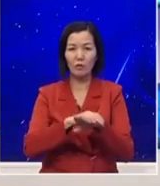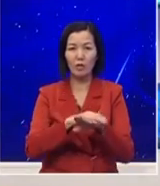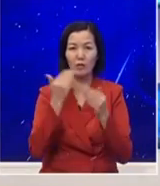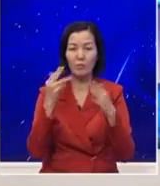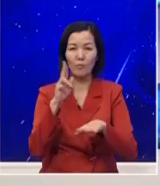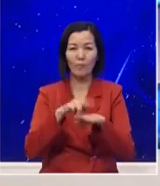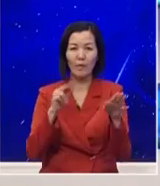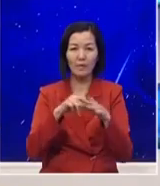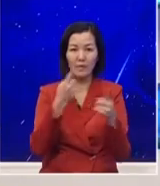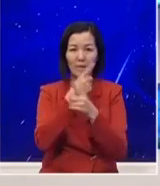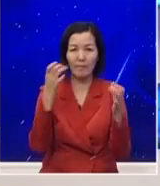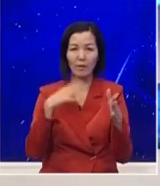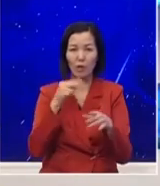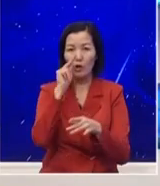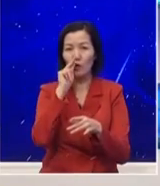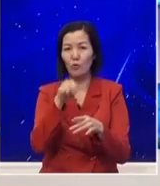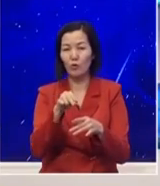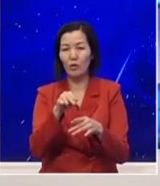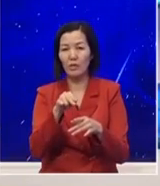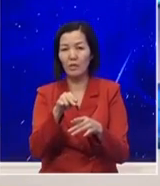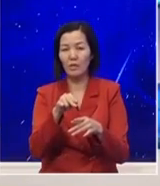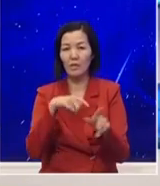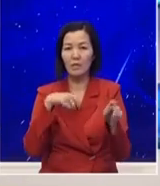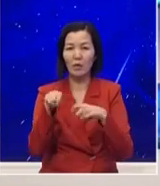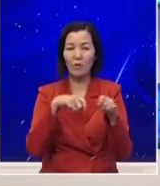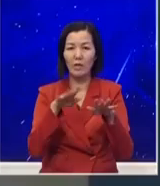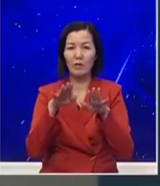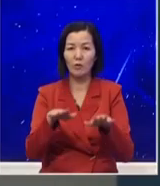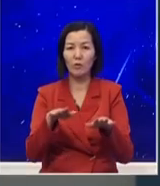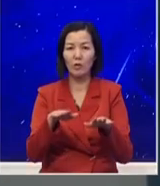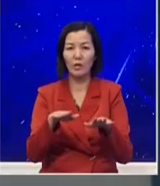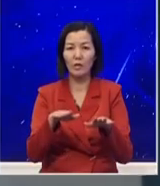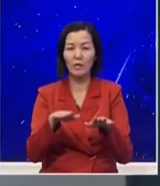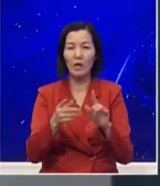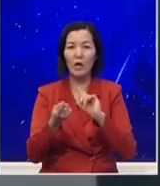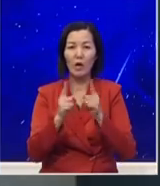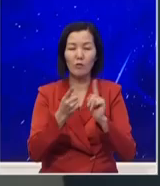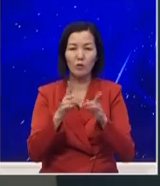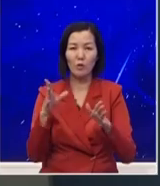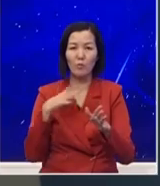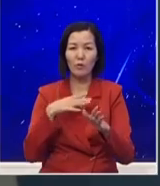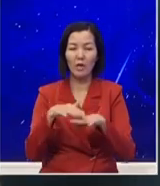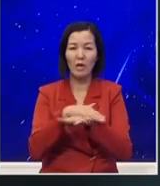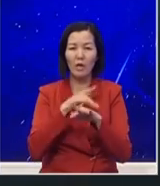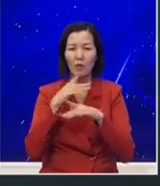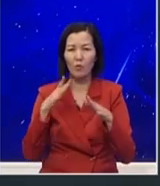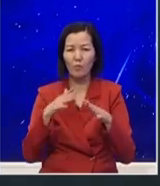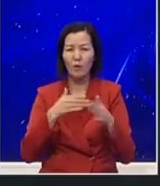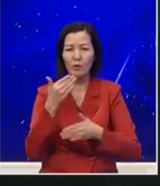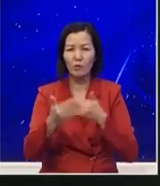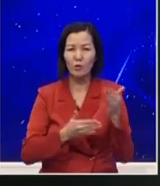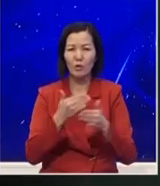өкілдері хабарлады. Күдікті синтетикалық заттарды саудалайтын нүктелерін жүйелі ауыстырып отырған, әрі халық көп жүретін